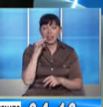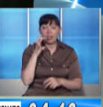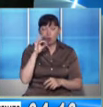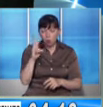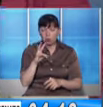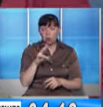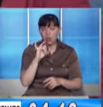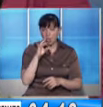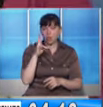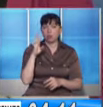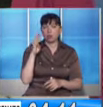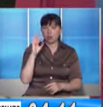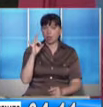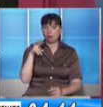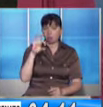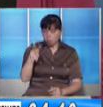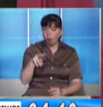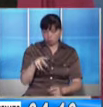Interpol, vă spune ceva această organizație?